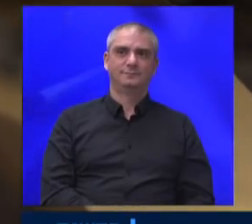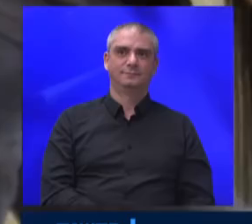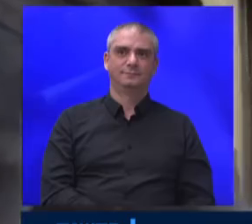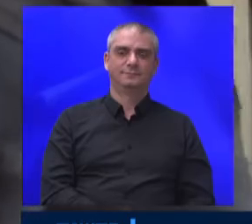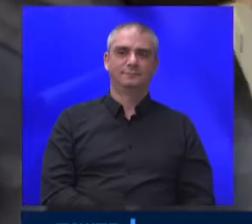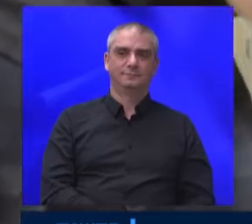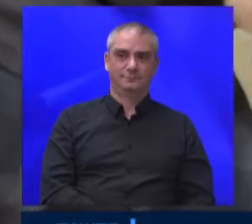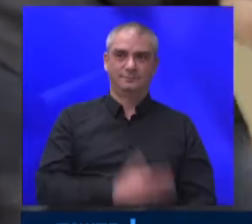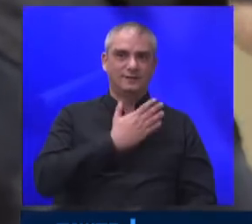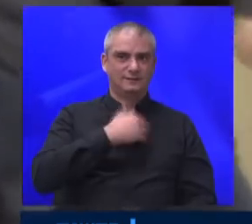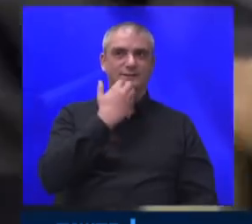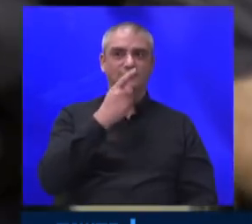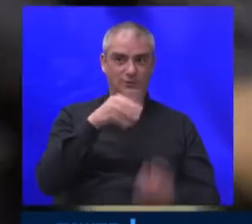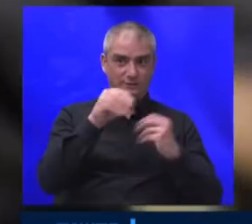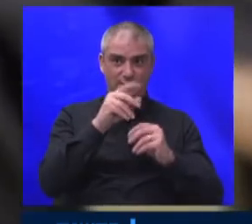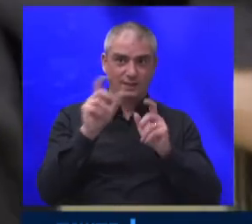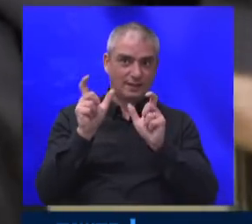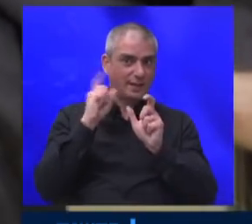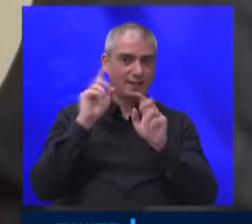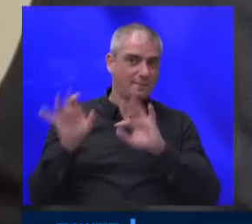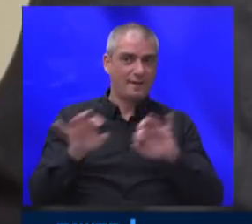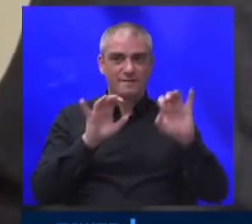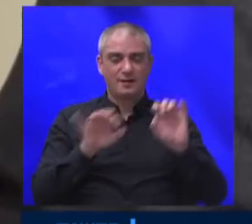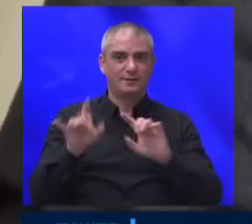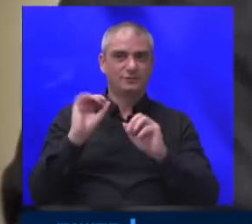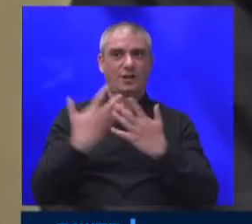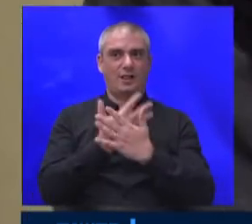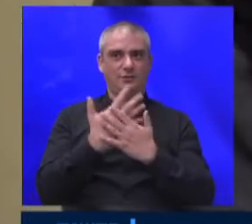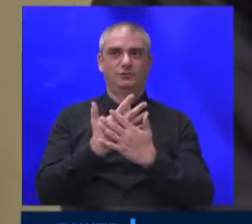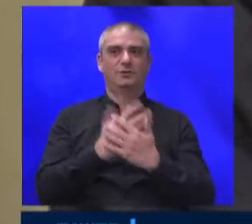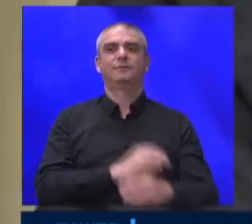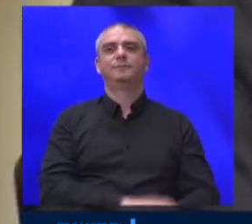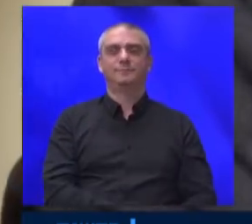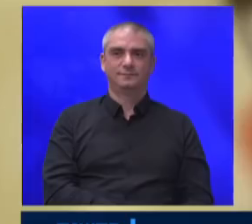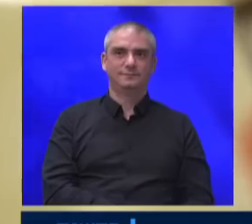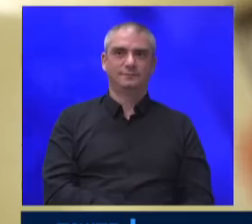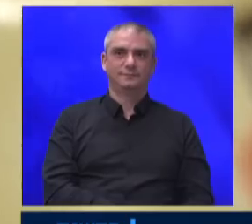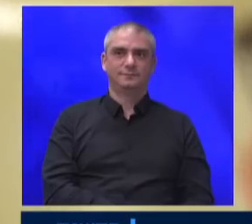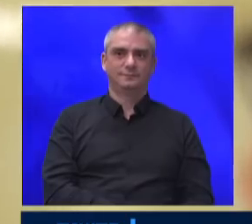לך קטעי מעבר? יאללה. חדשות כזה. מתי הם באים?